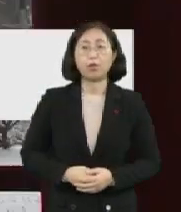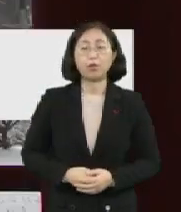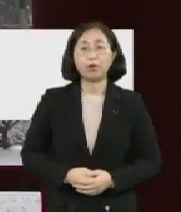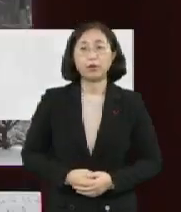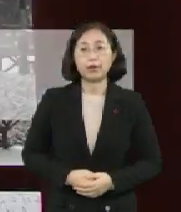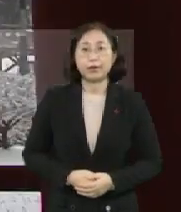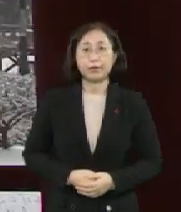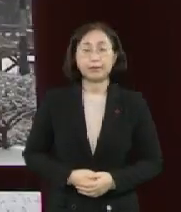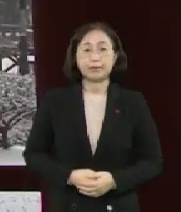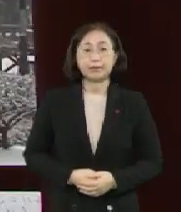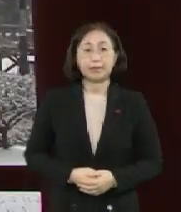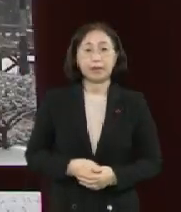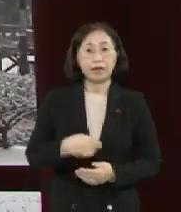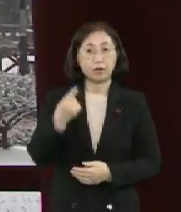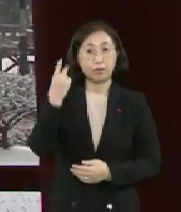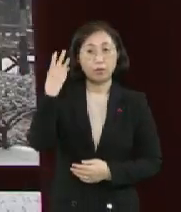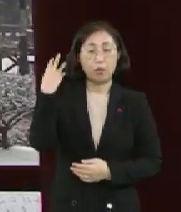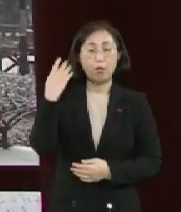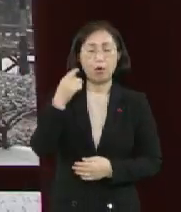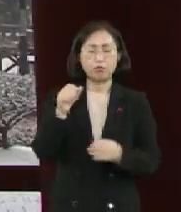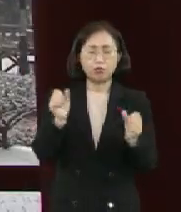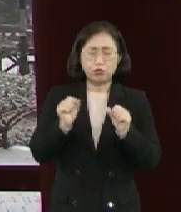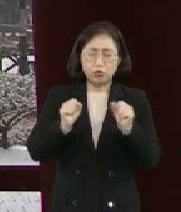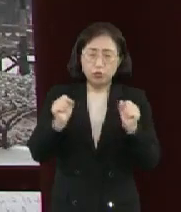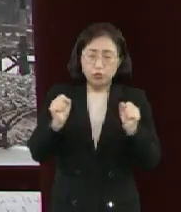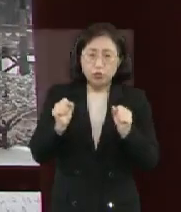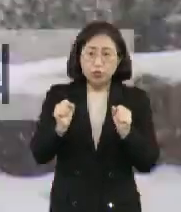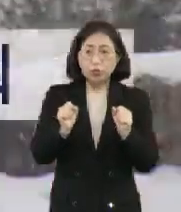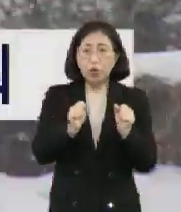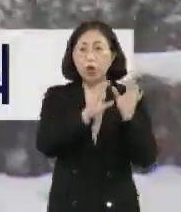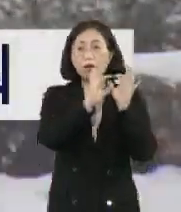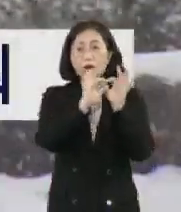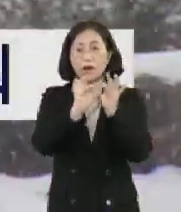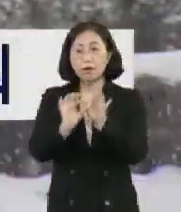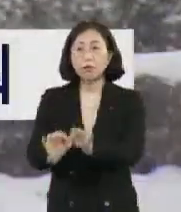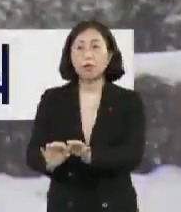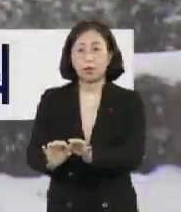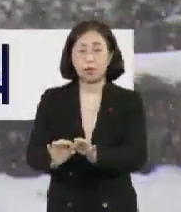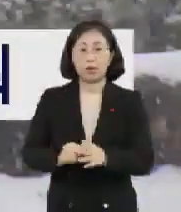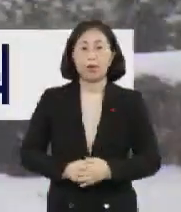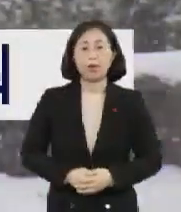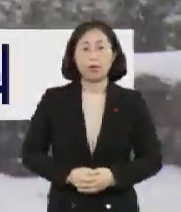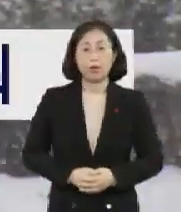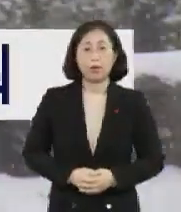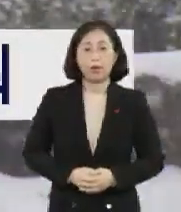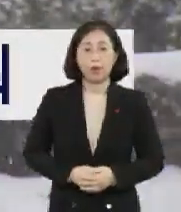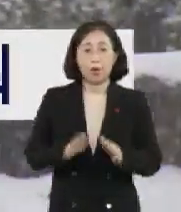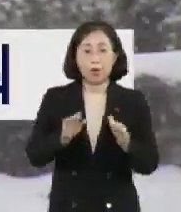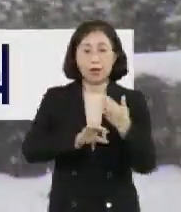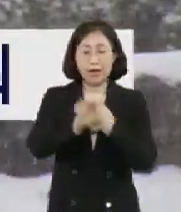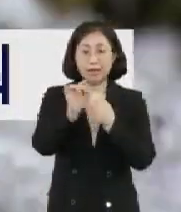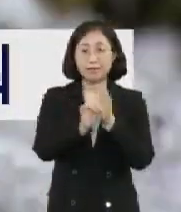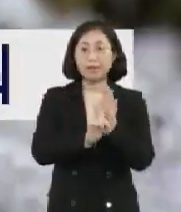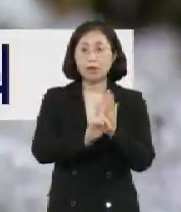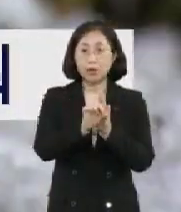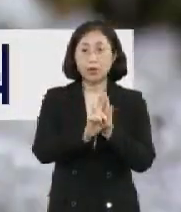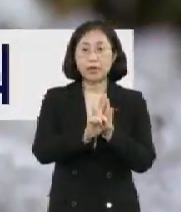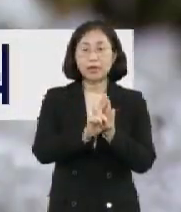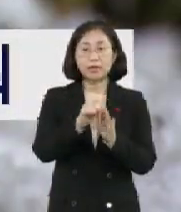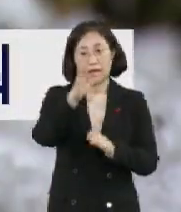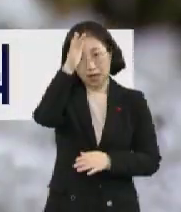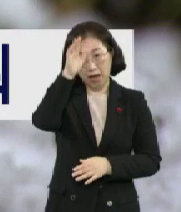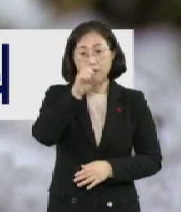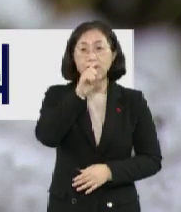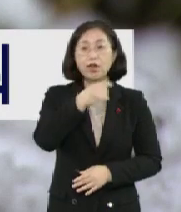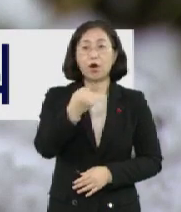있습니다. 지난 주말부터 시작된 매서운 한파의 기세가 계속 이어지는 상황. 오늘 아침 최저 기온이 계룡